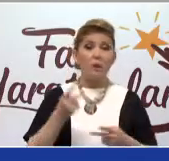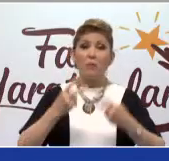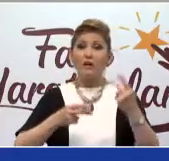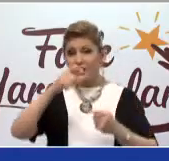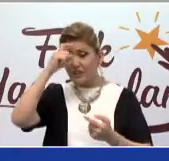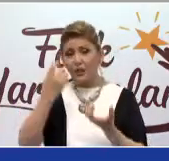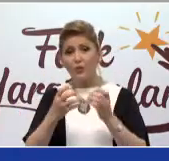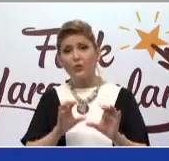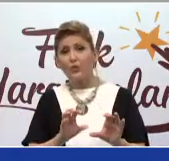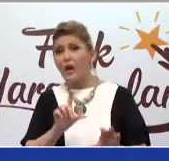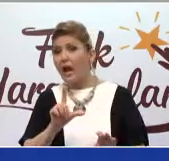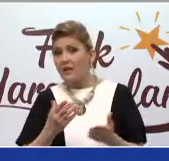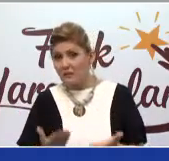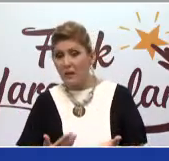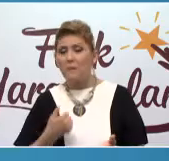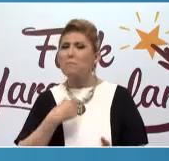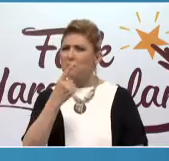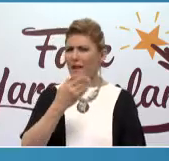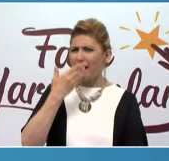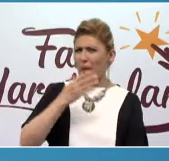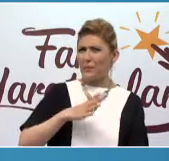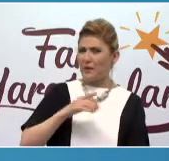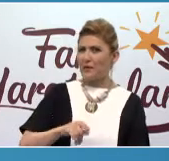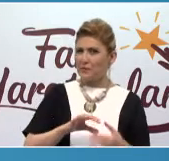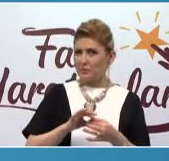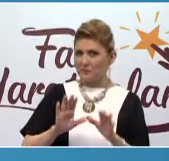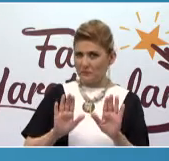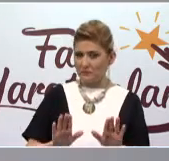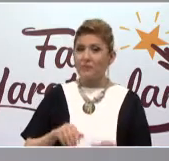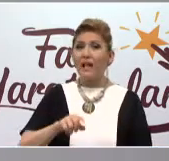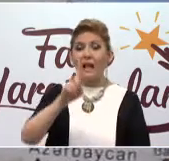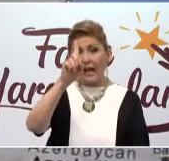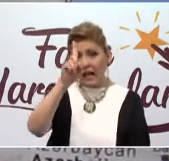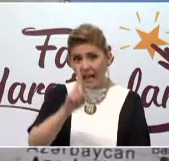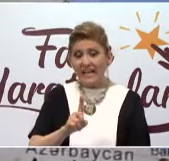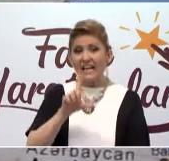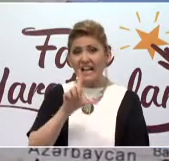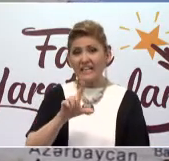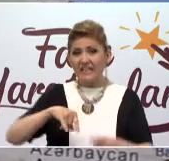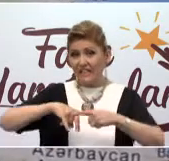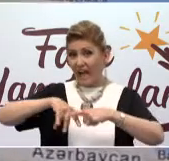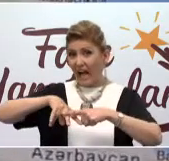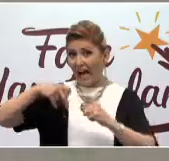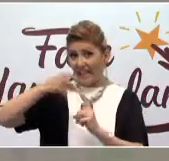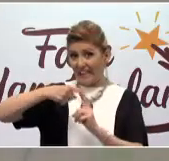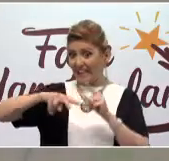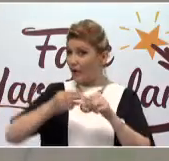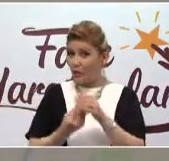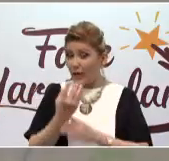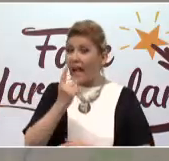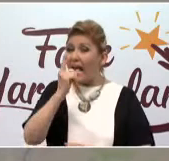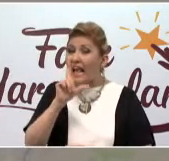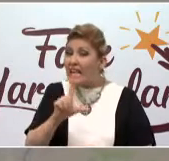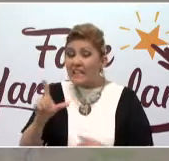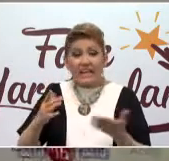ısıtıcı olabiliyor. Bizim çok sevdiğimiz bir hikayemiz var bununla ilgili. İlk ihtiyaç haritasını kurduğumuzda o nasıl ihtiyaçlar